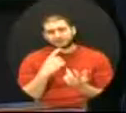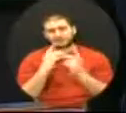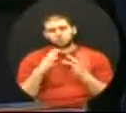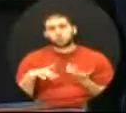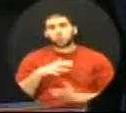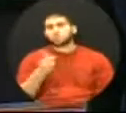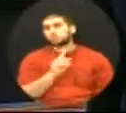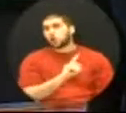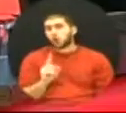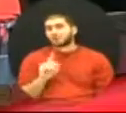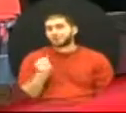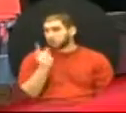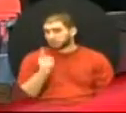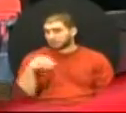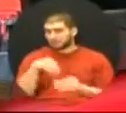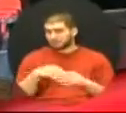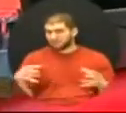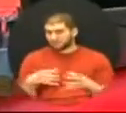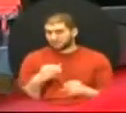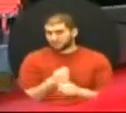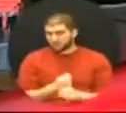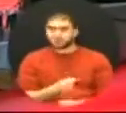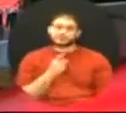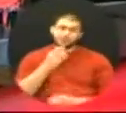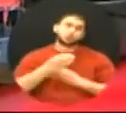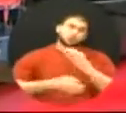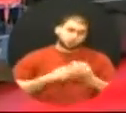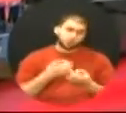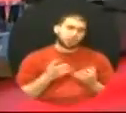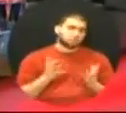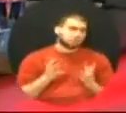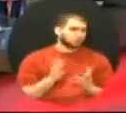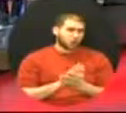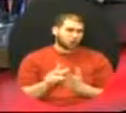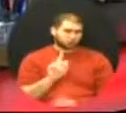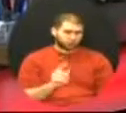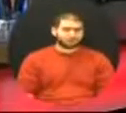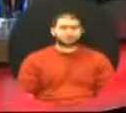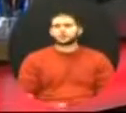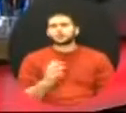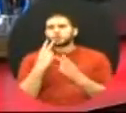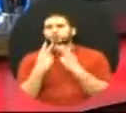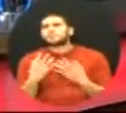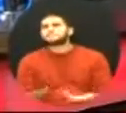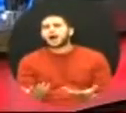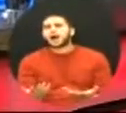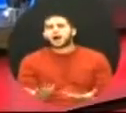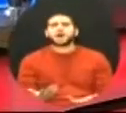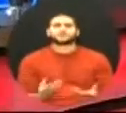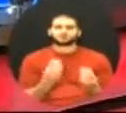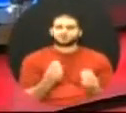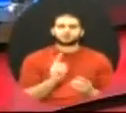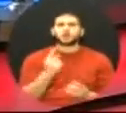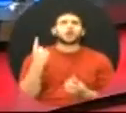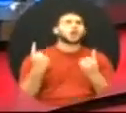וקשה. אז מי שלא ציוני לא צריך להיות במפלגת העבודה? אז עכשיו זאת שאלה מאוד מאוד לא פשוטה. אני... אז מה התשובה לשאלה הזאת? לא